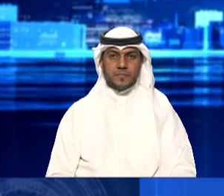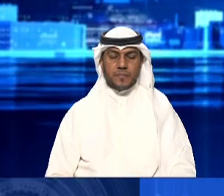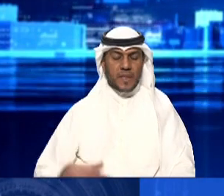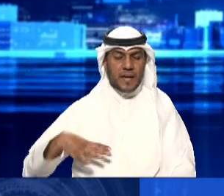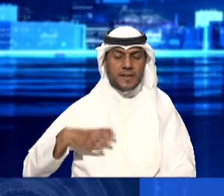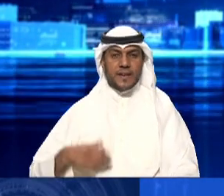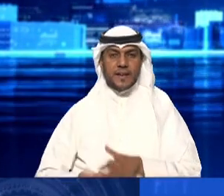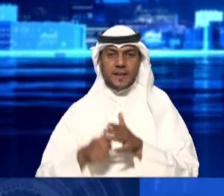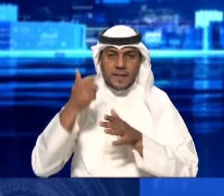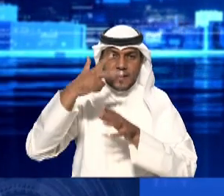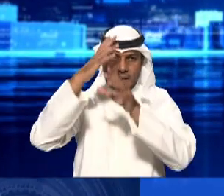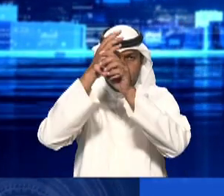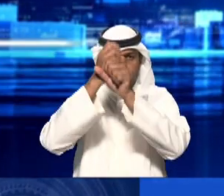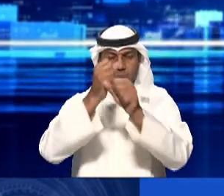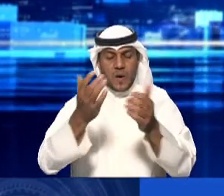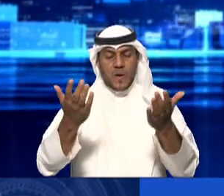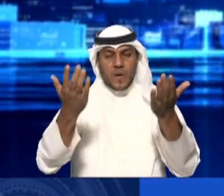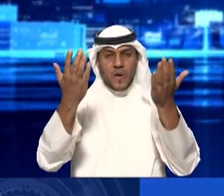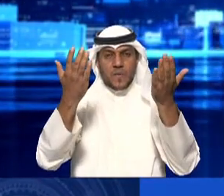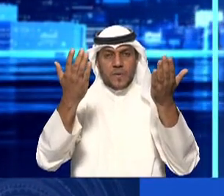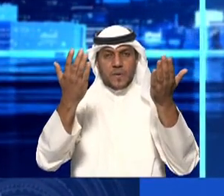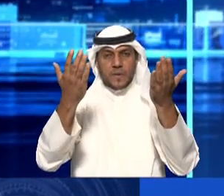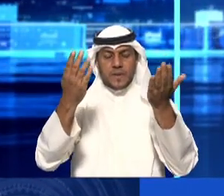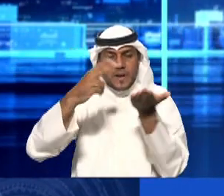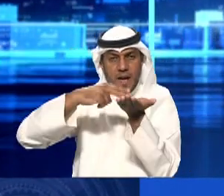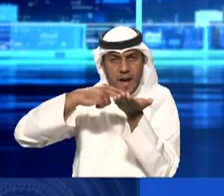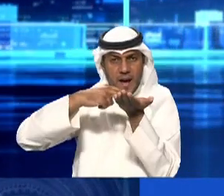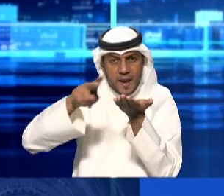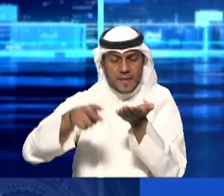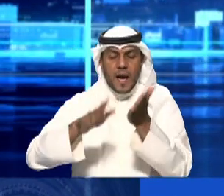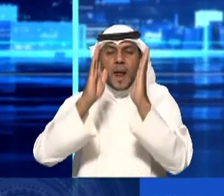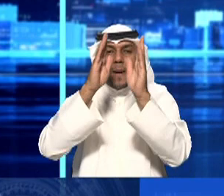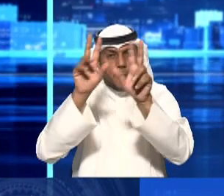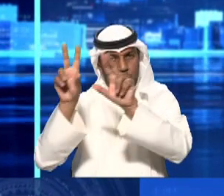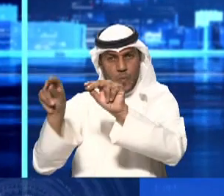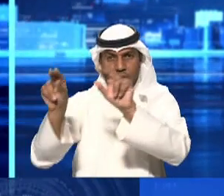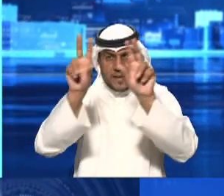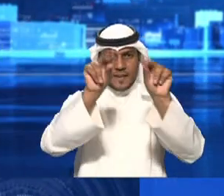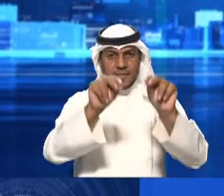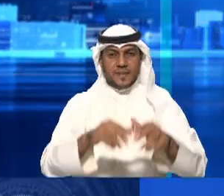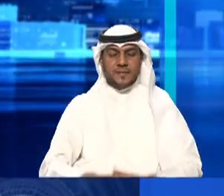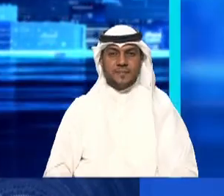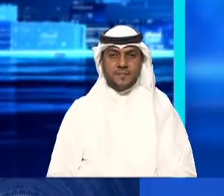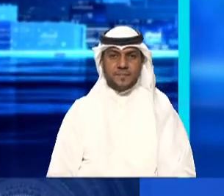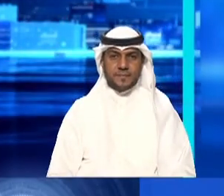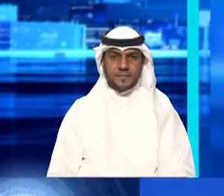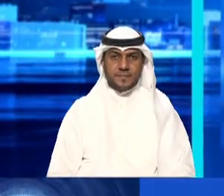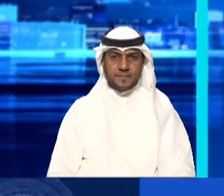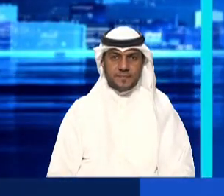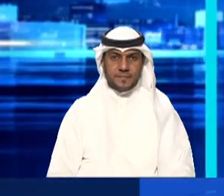كما بعث سمو الشيخ جابر المبارك الحمد الصباح رئيس مجلس الوزراء حفظه الله ببرقية تهنئة مماثلة.